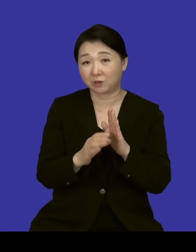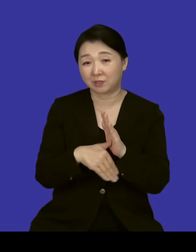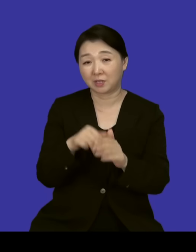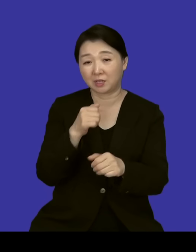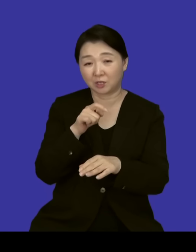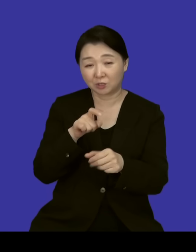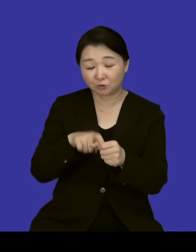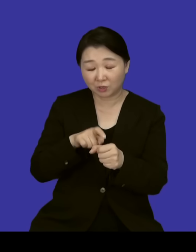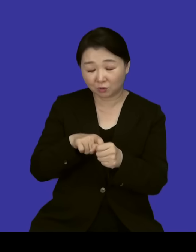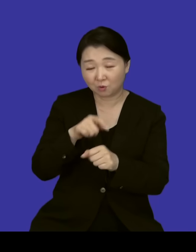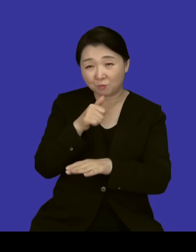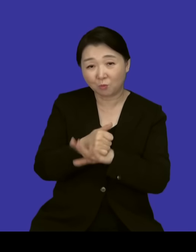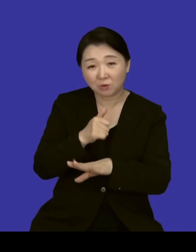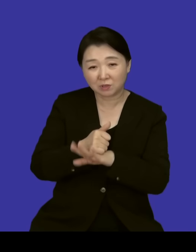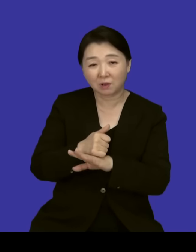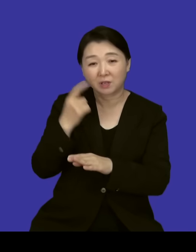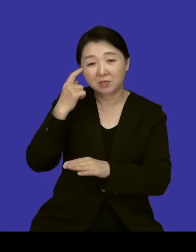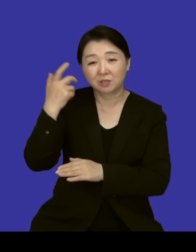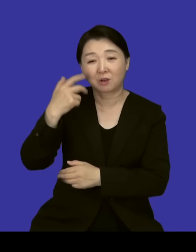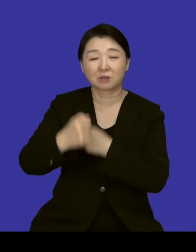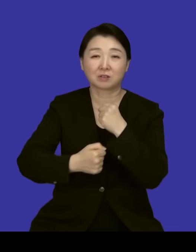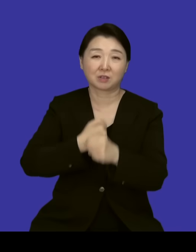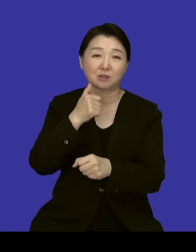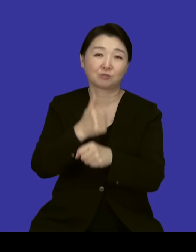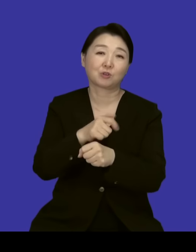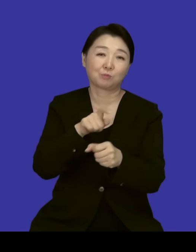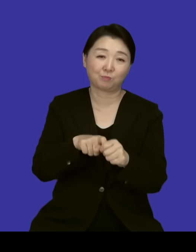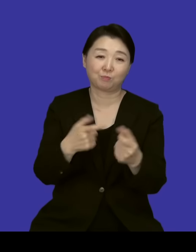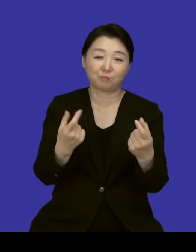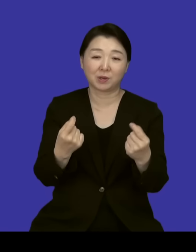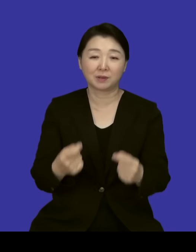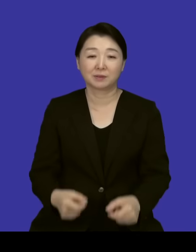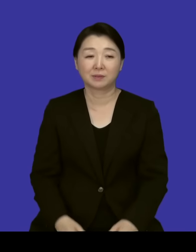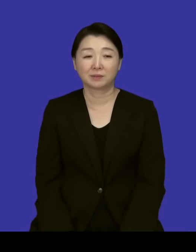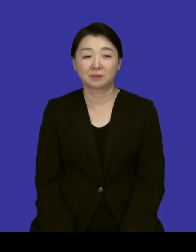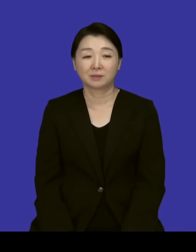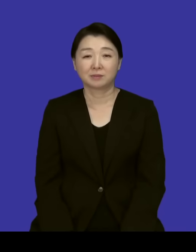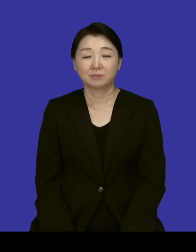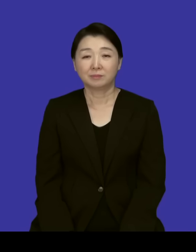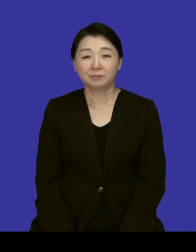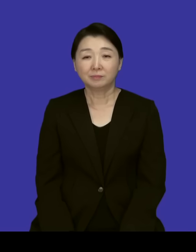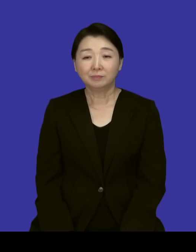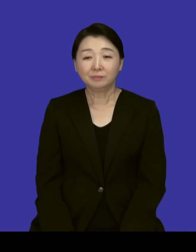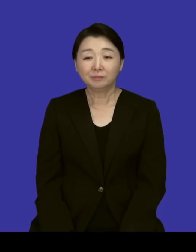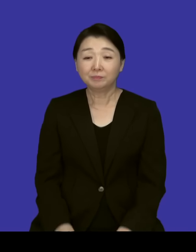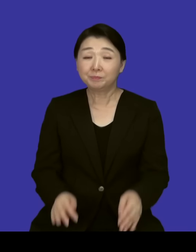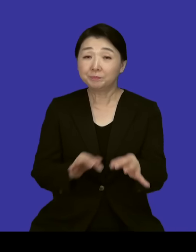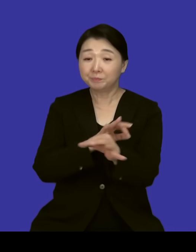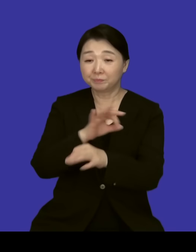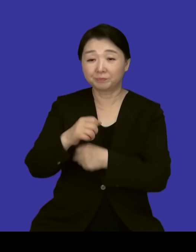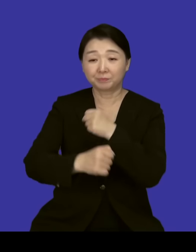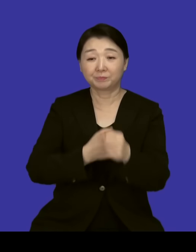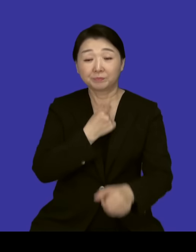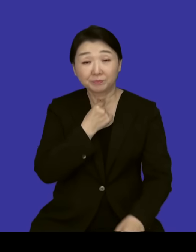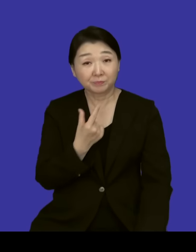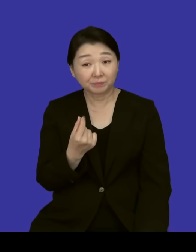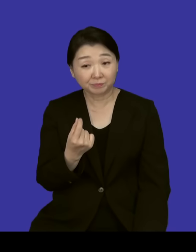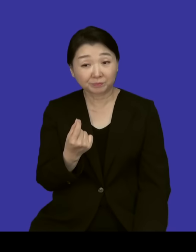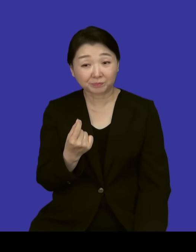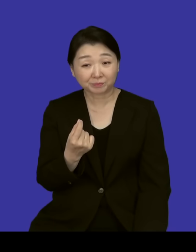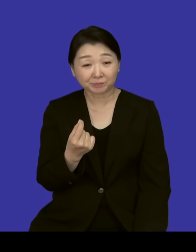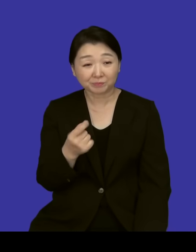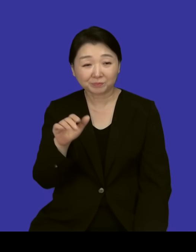최종적으로는 영적 자유를 얻는 게 최종 목적이다라고 그렇죠. 생각을 합니다. 경제적 자유를 얻겠다고 하는